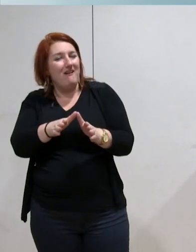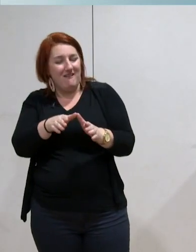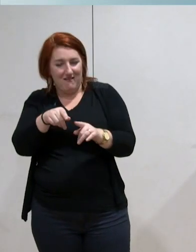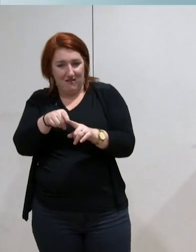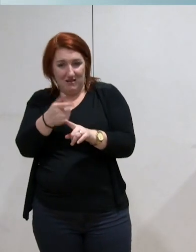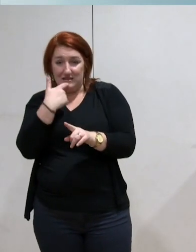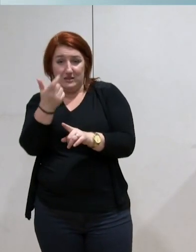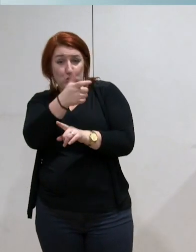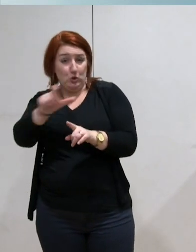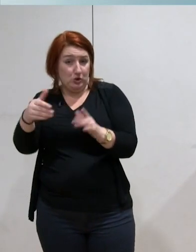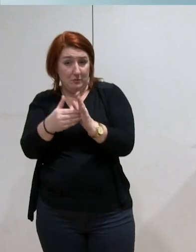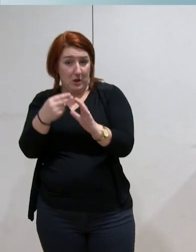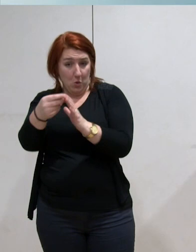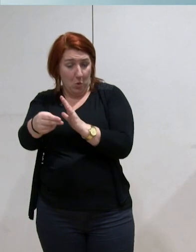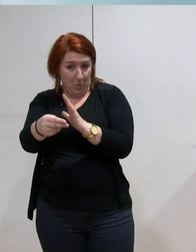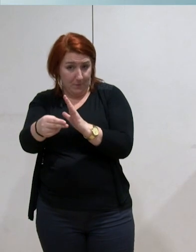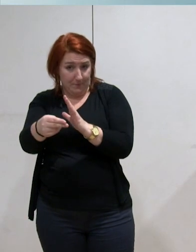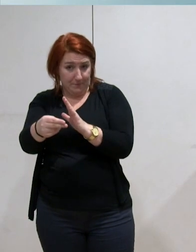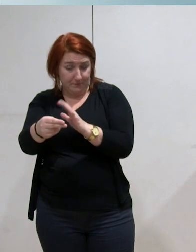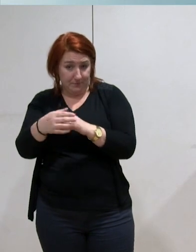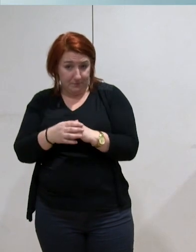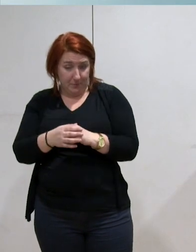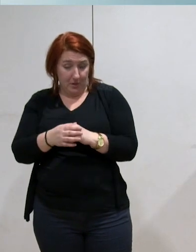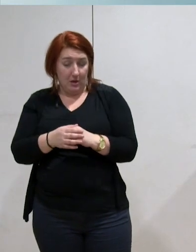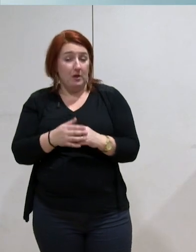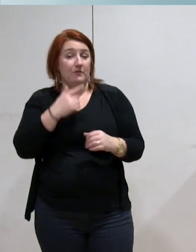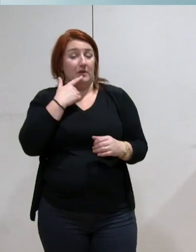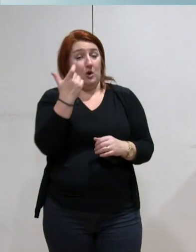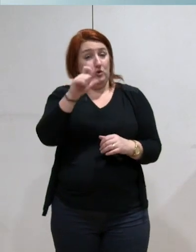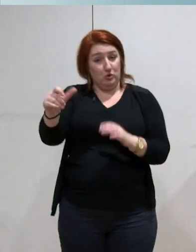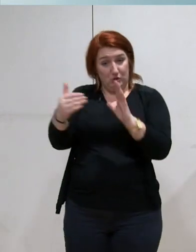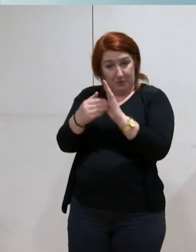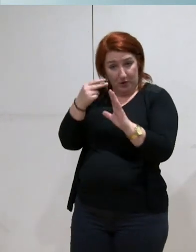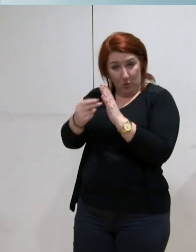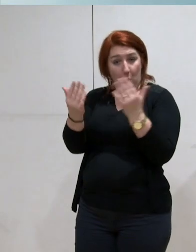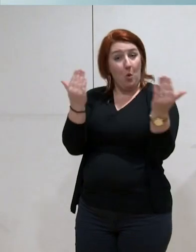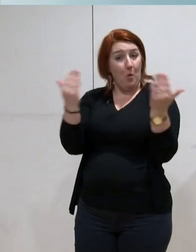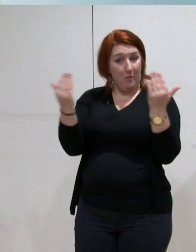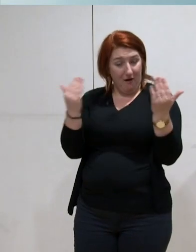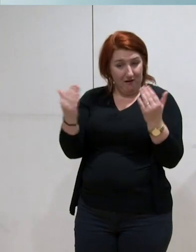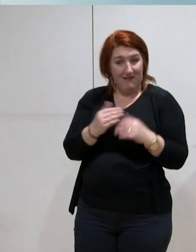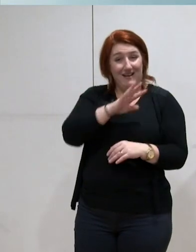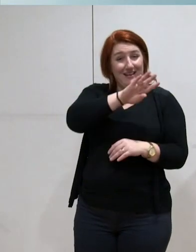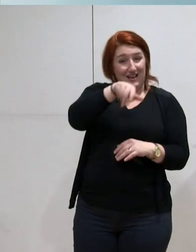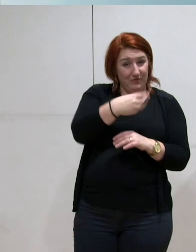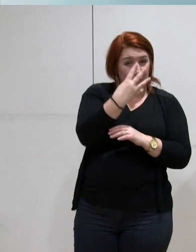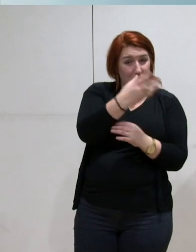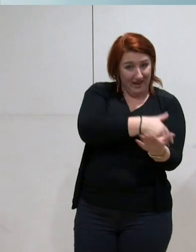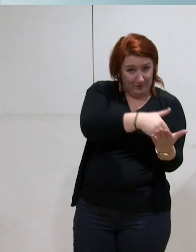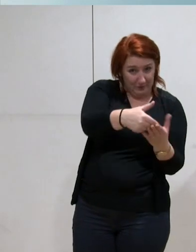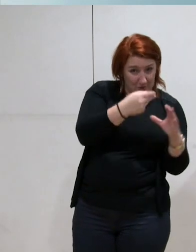200000 € vous mettez au regard 200000 € avec les 4,4 millions